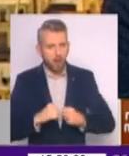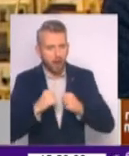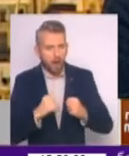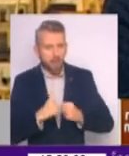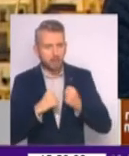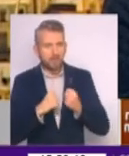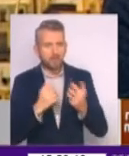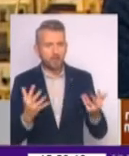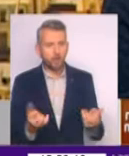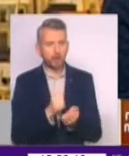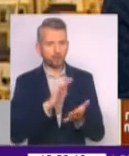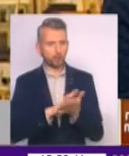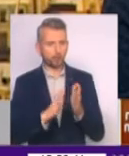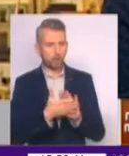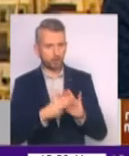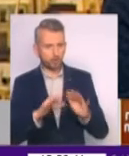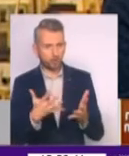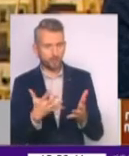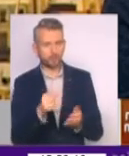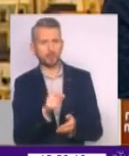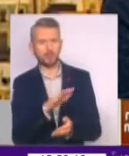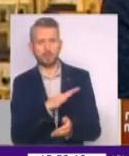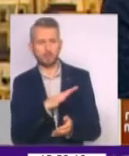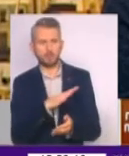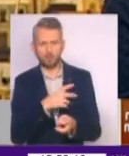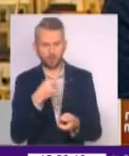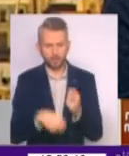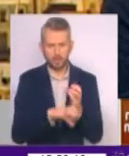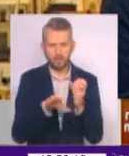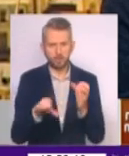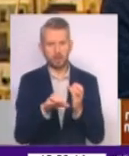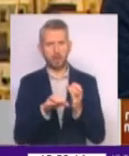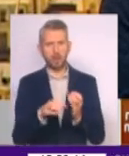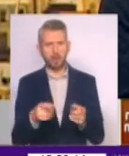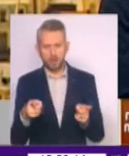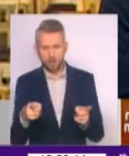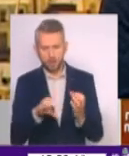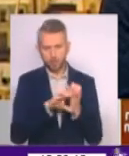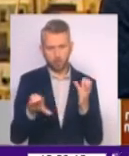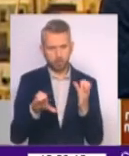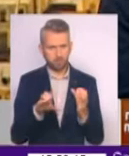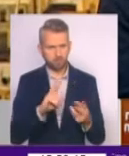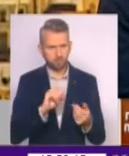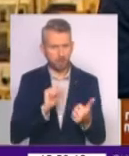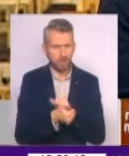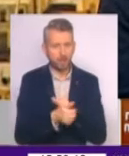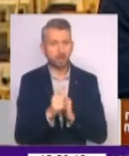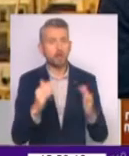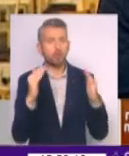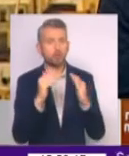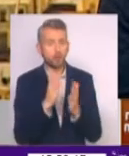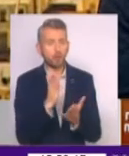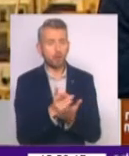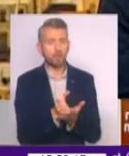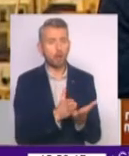намагались врятувати ситуацію. Там був розрив, вони угу. поміняли труби, хоча будинок знаходиться на